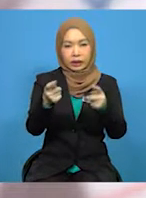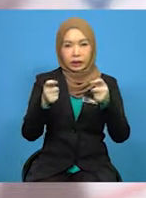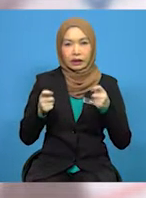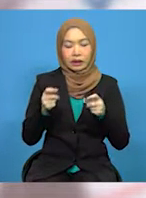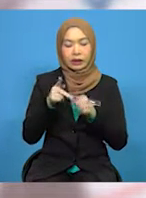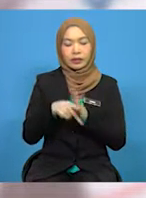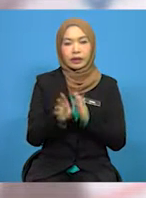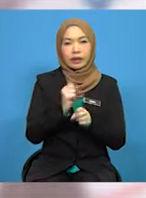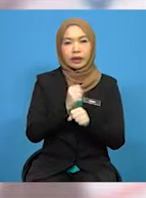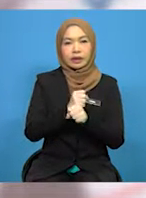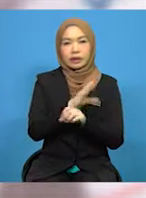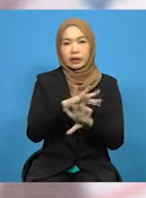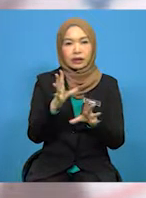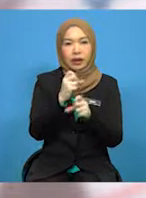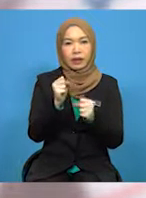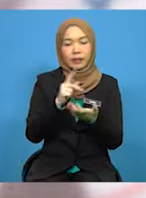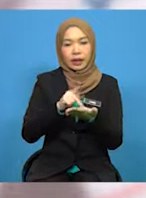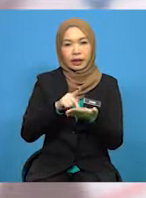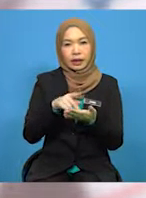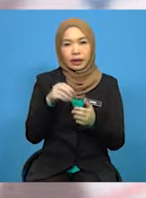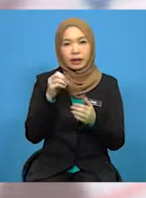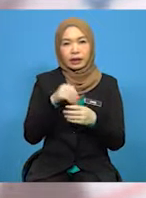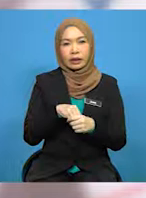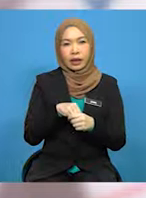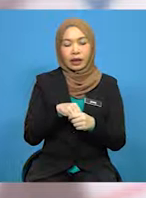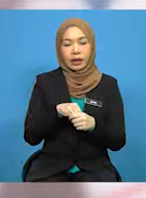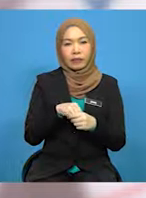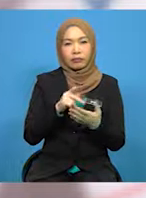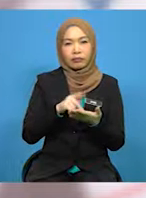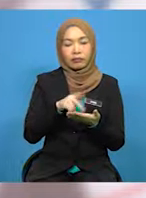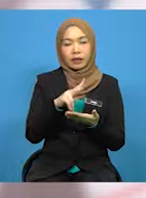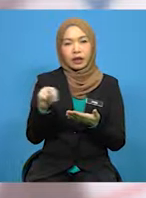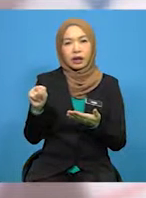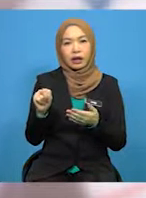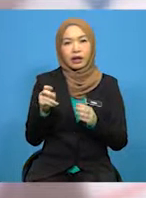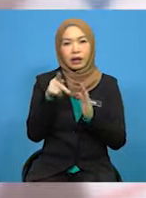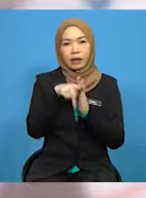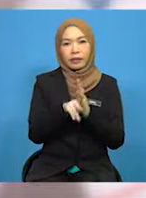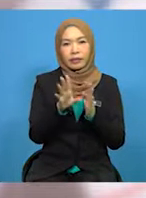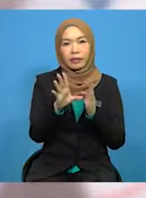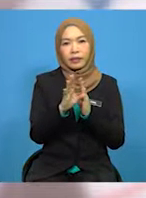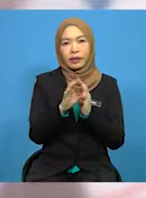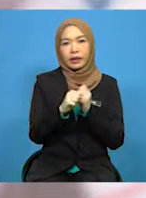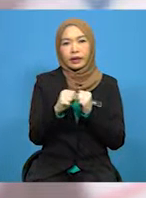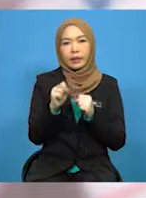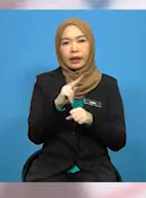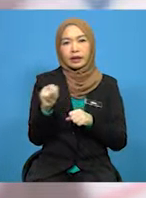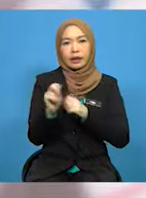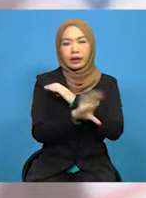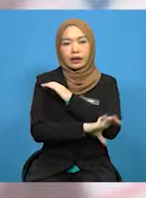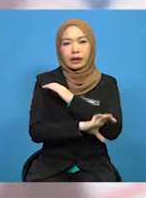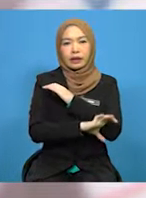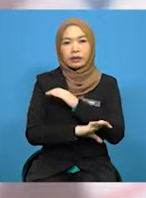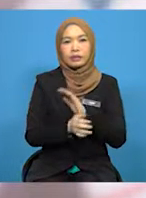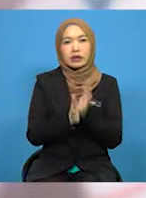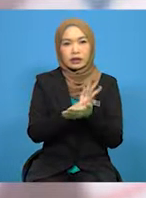pekerja tidak diambil kira dalam perhitungan pendapatan negara dan